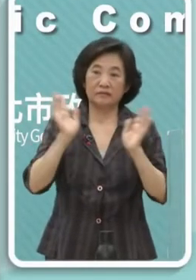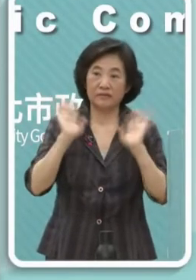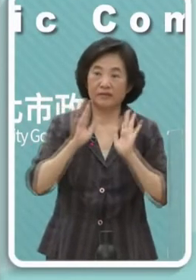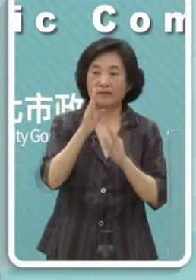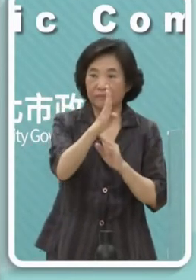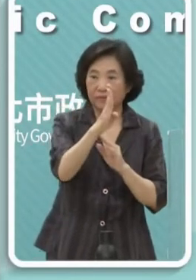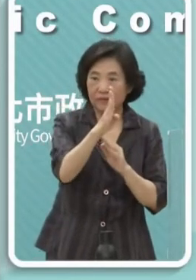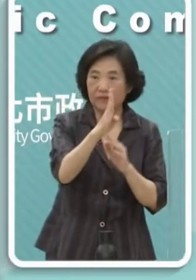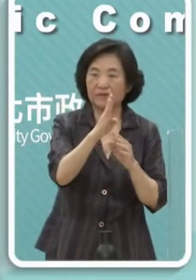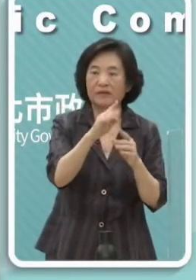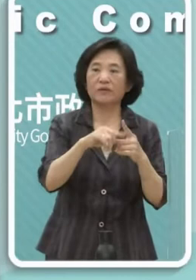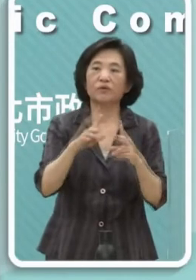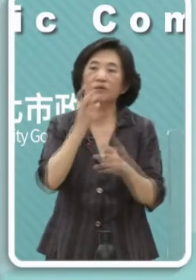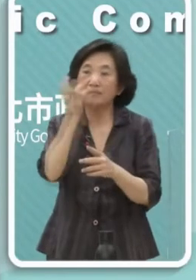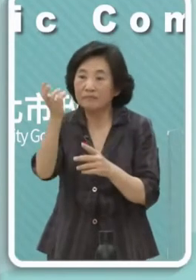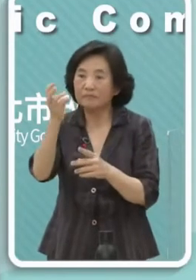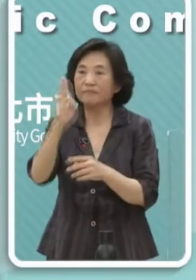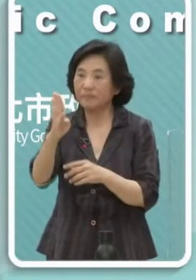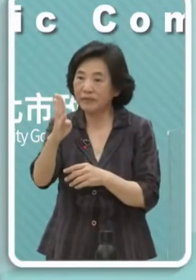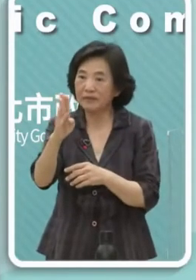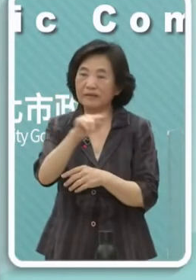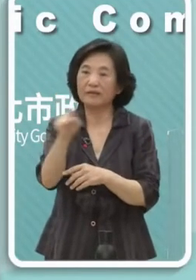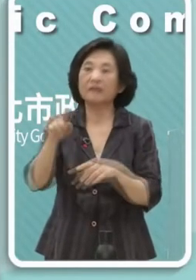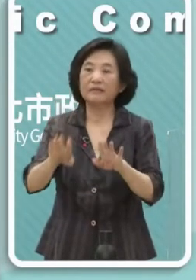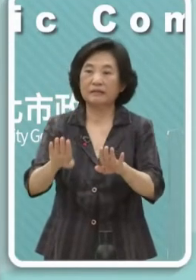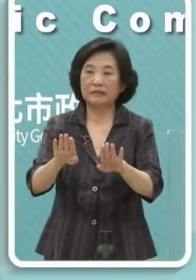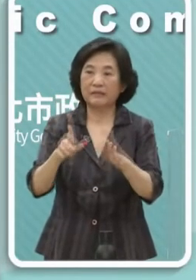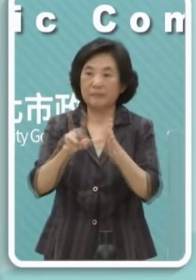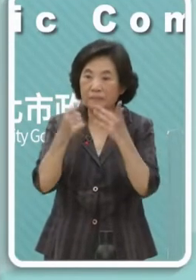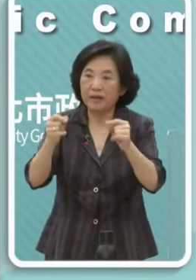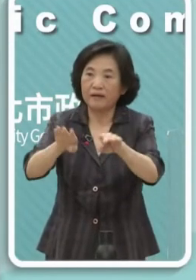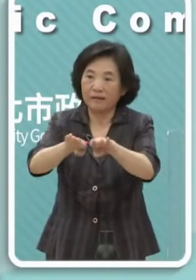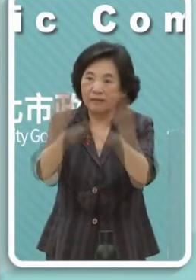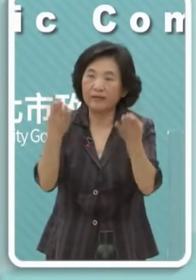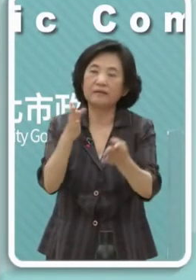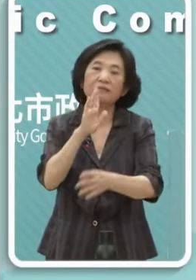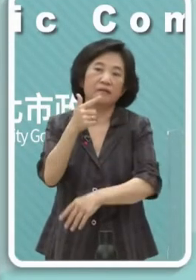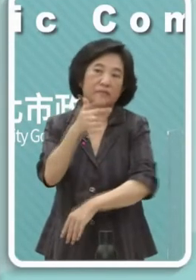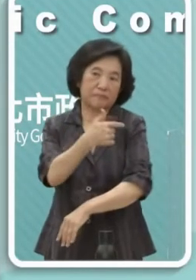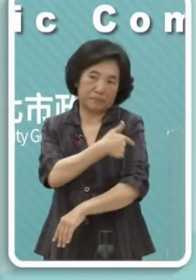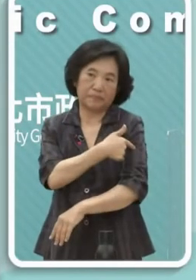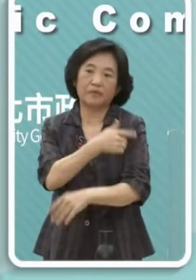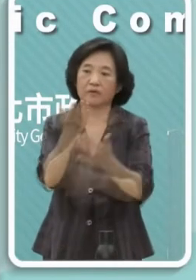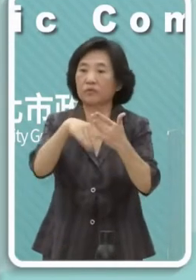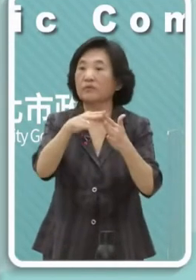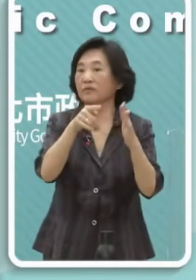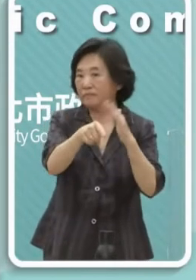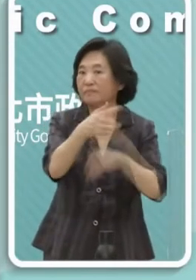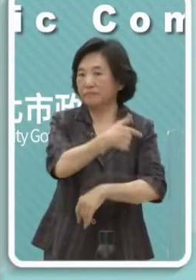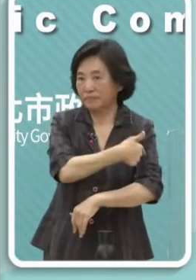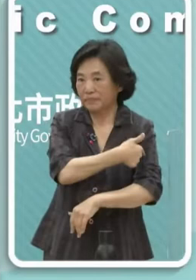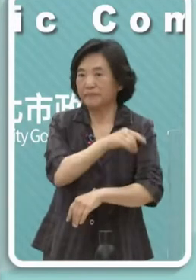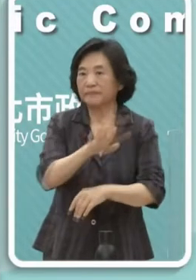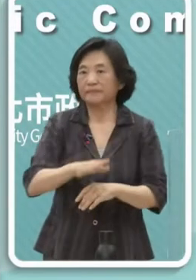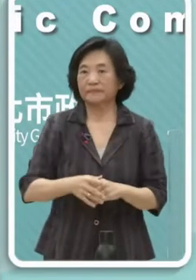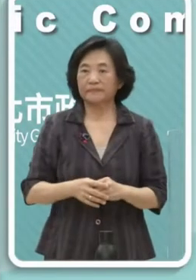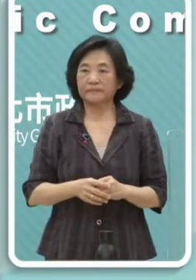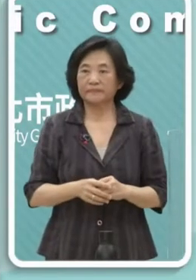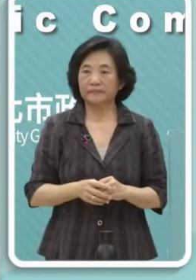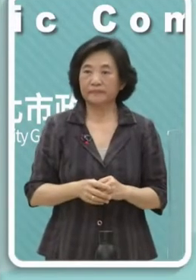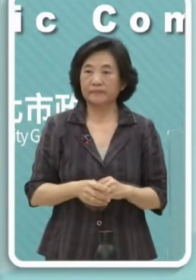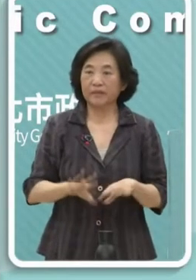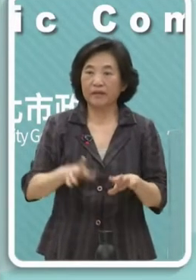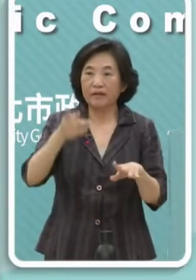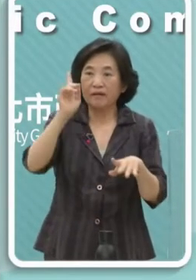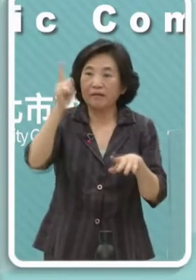或者是儿童的 BNT， 今天同步都已经进行校园的接种，尤其是